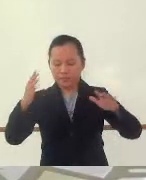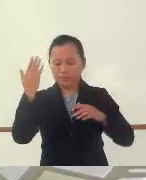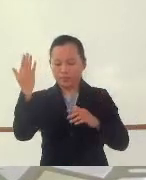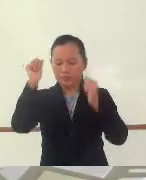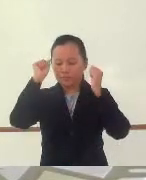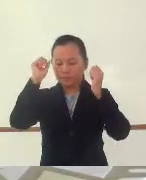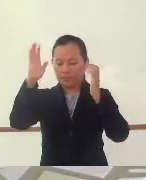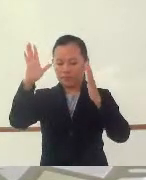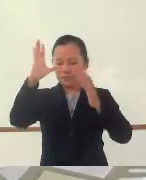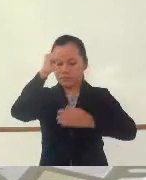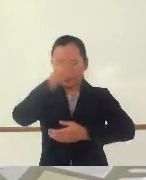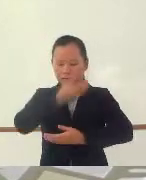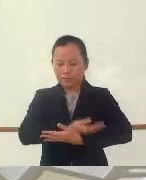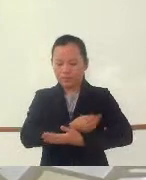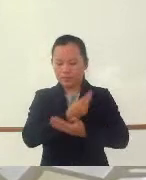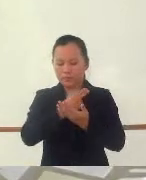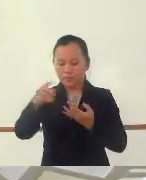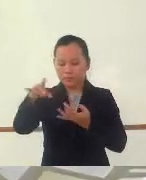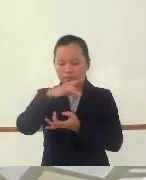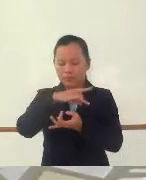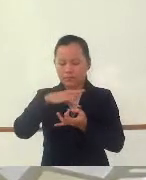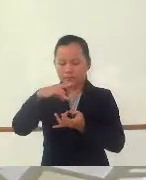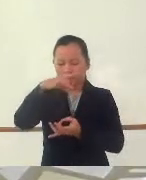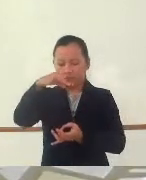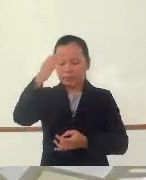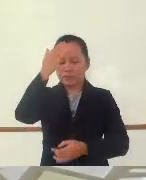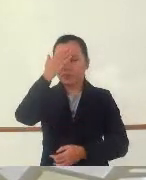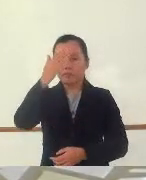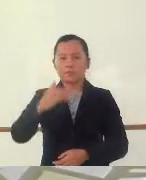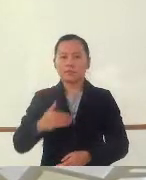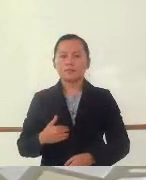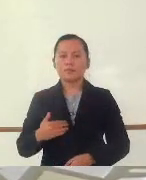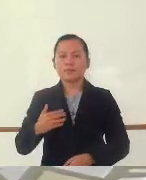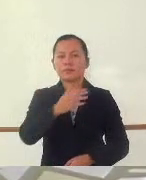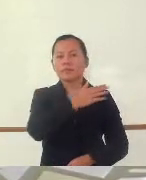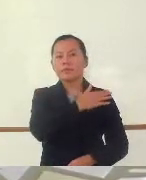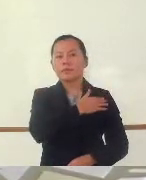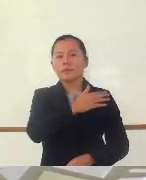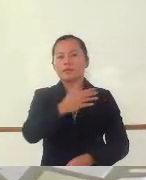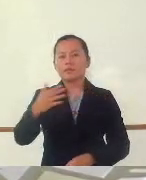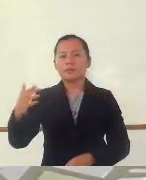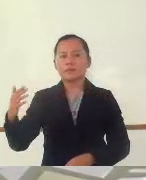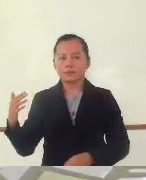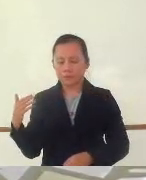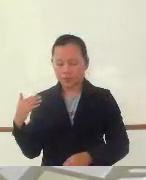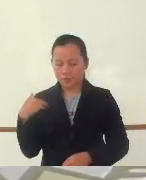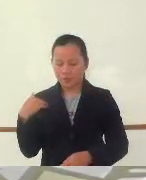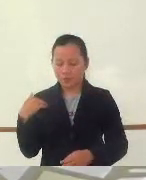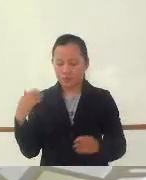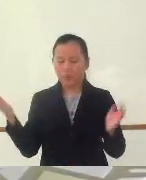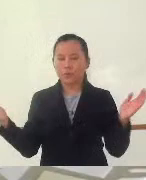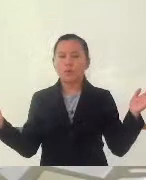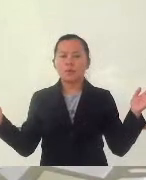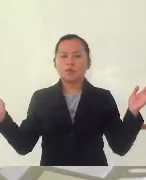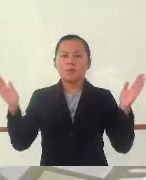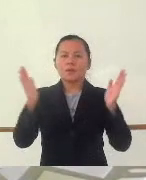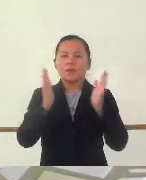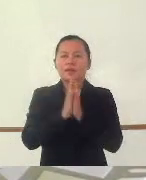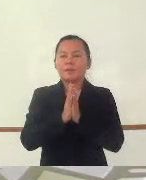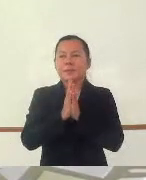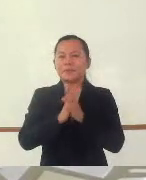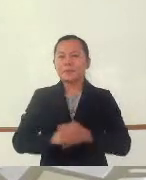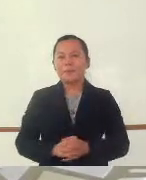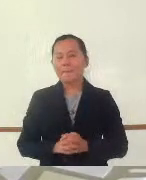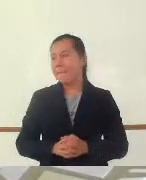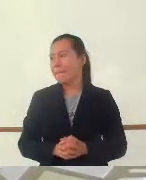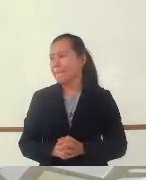diberkati Allah yang Maha Kuasa, Bapa dan Putra dan Roh Kudus.